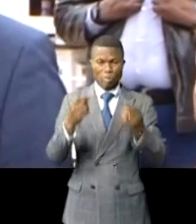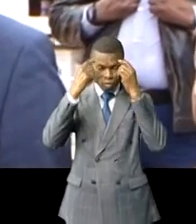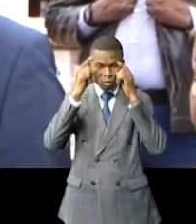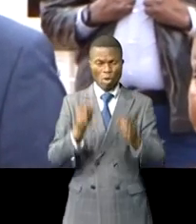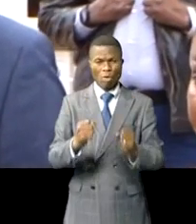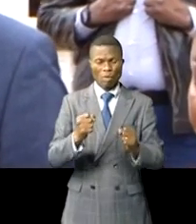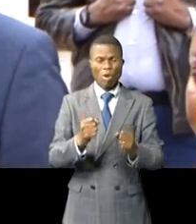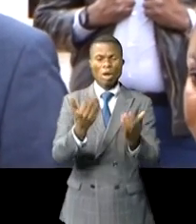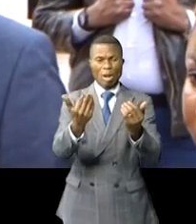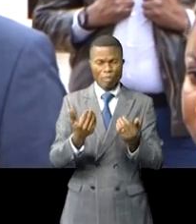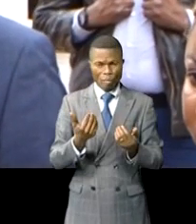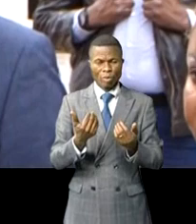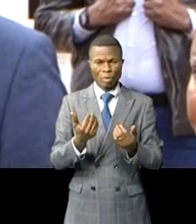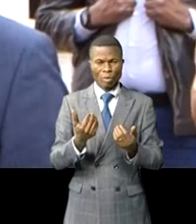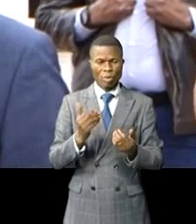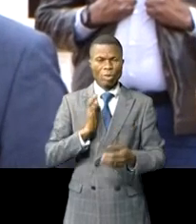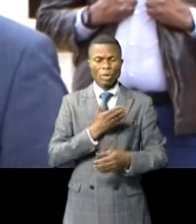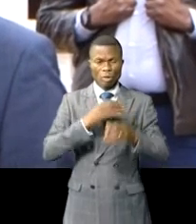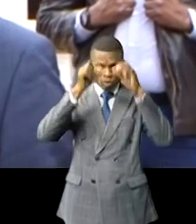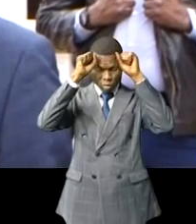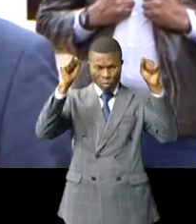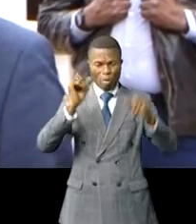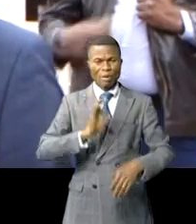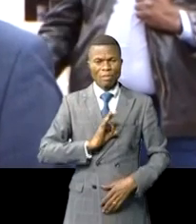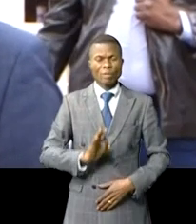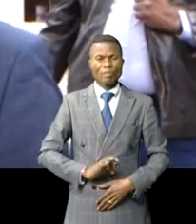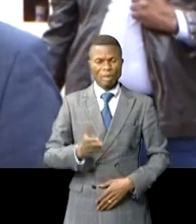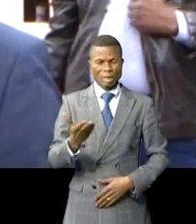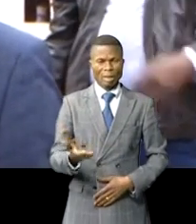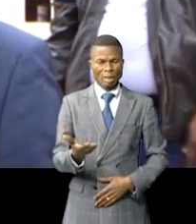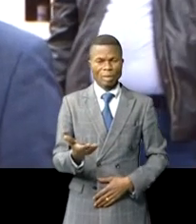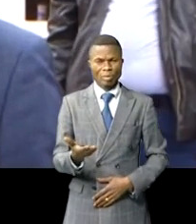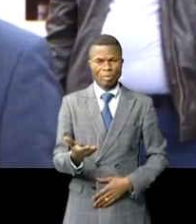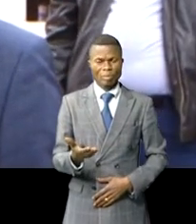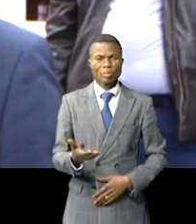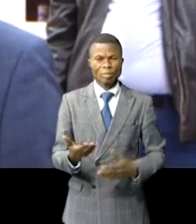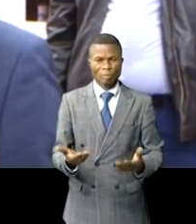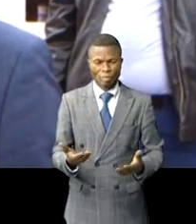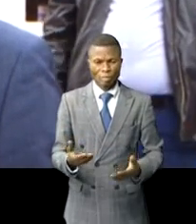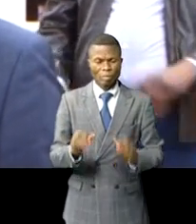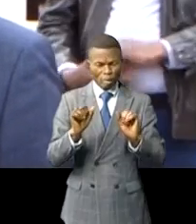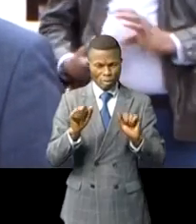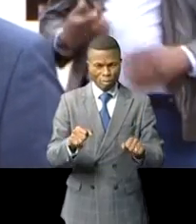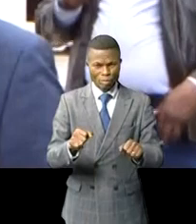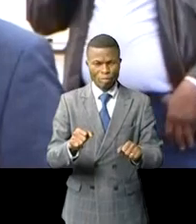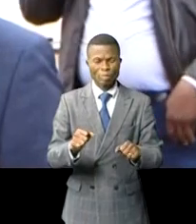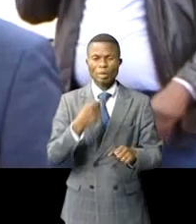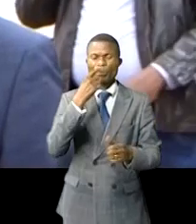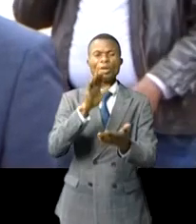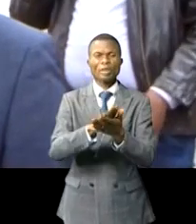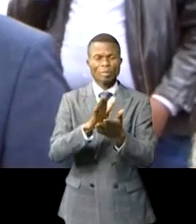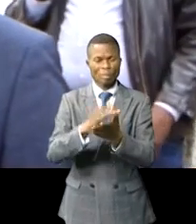détermination et à la volonté du président Félix Antoine Tshisekedi Tshilombo. Nous ne pouvons que le remercier pour